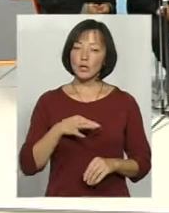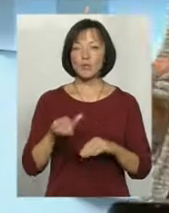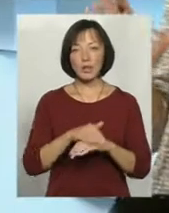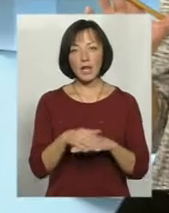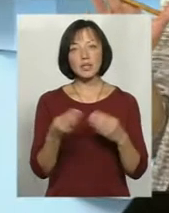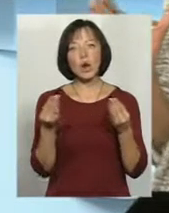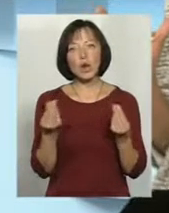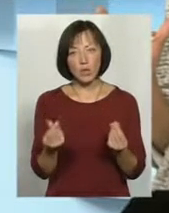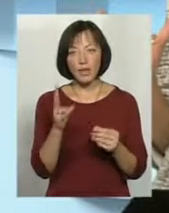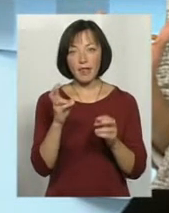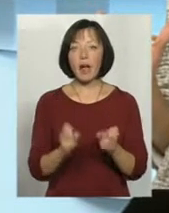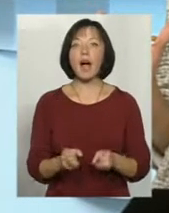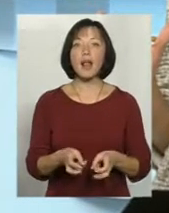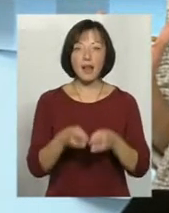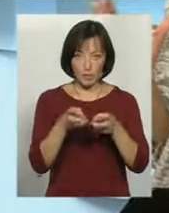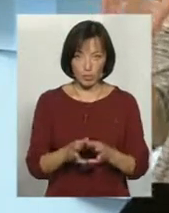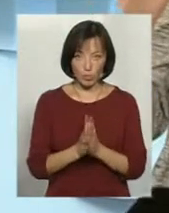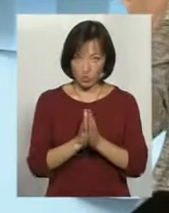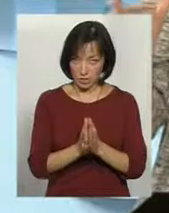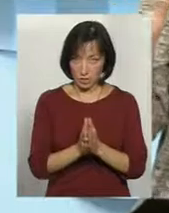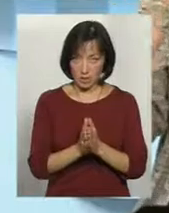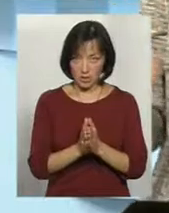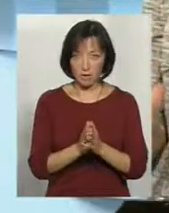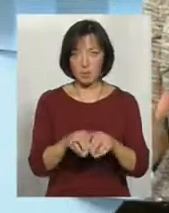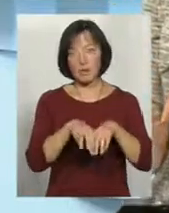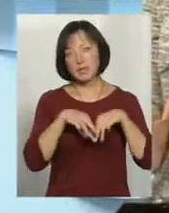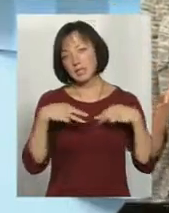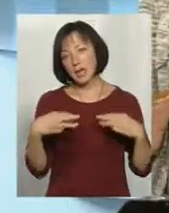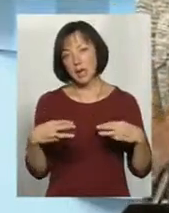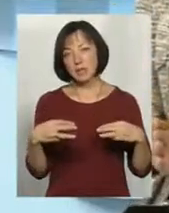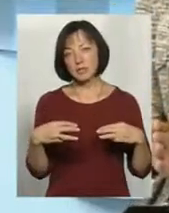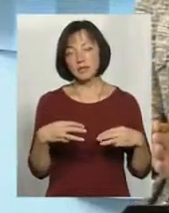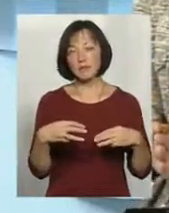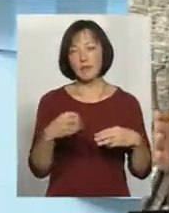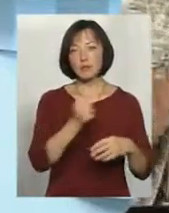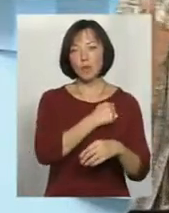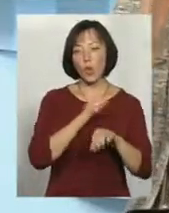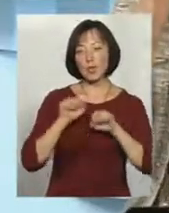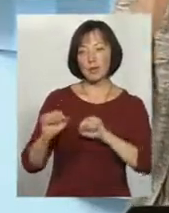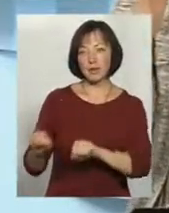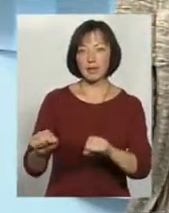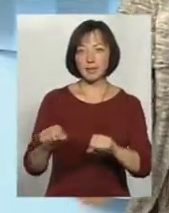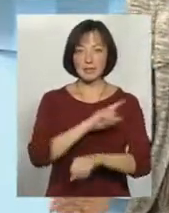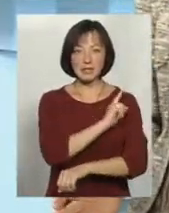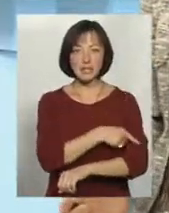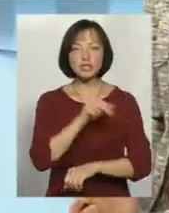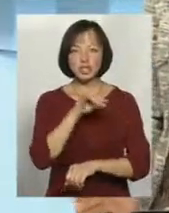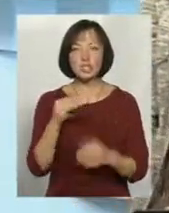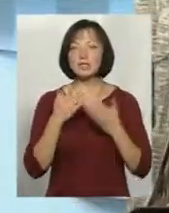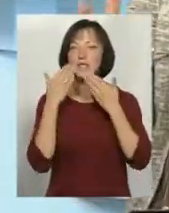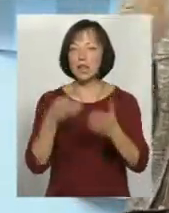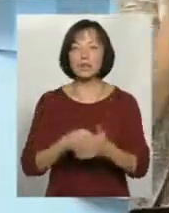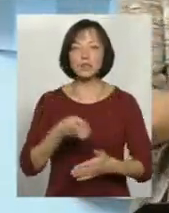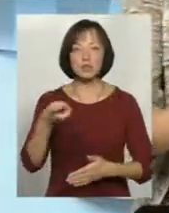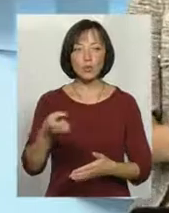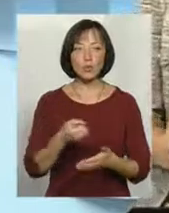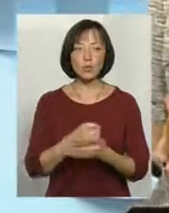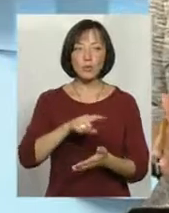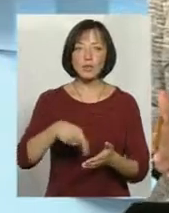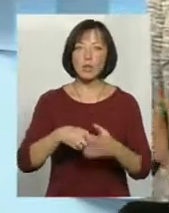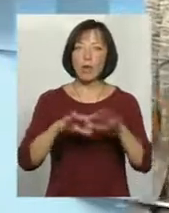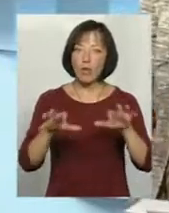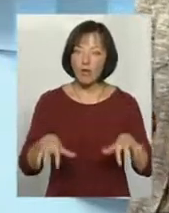на ліфт просили? Ні. В Міністерство Збройних Сил? Чи зверталися з листом до